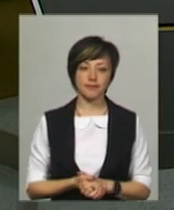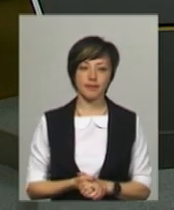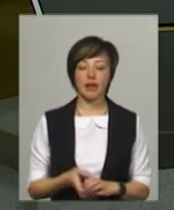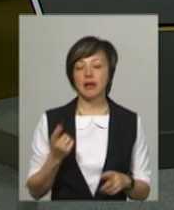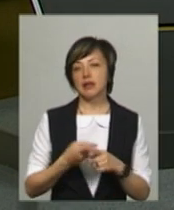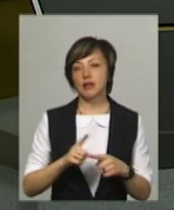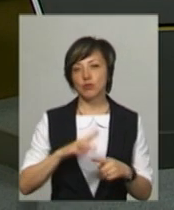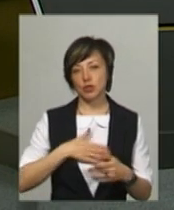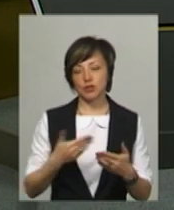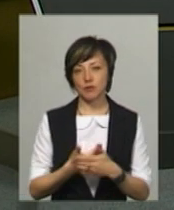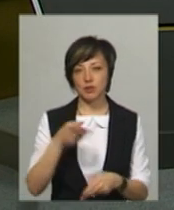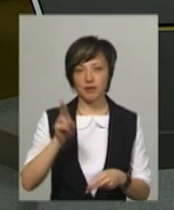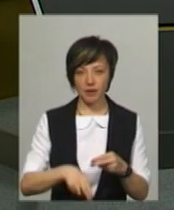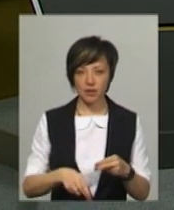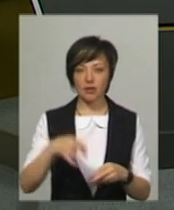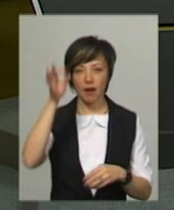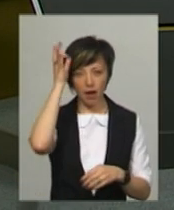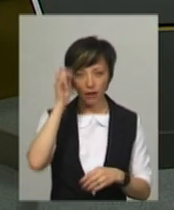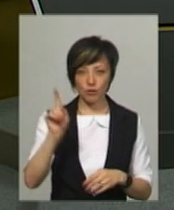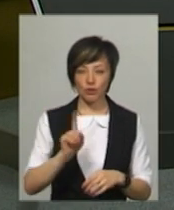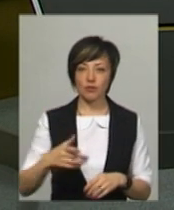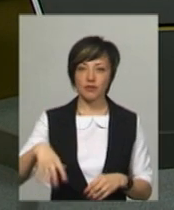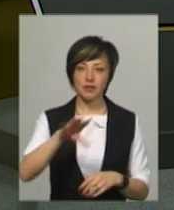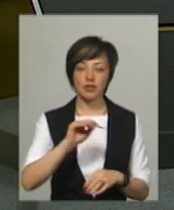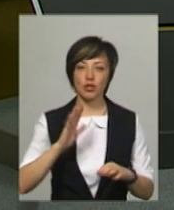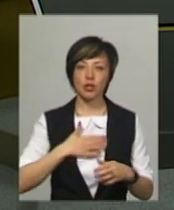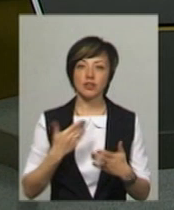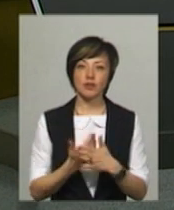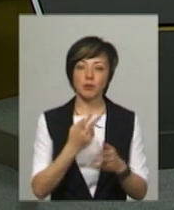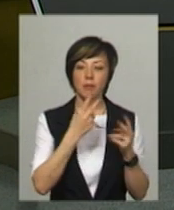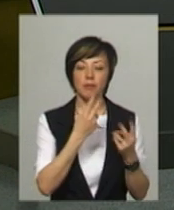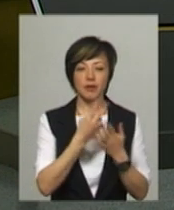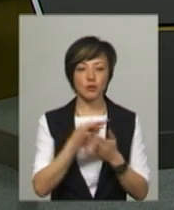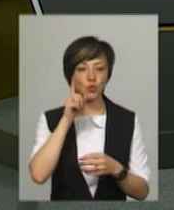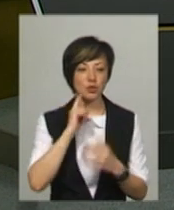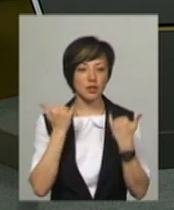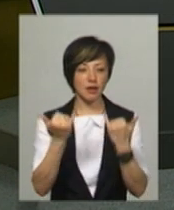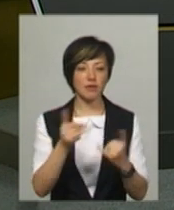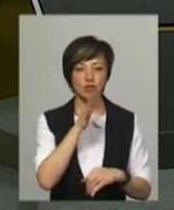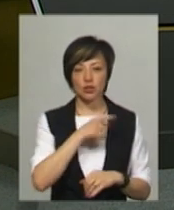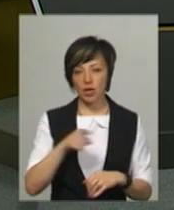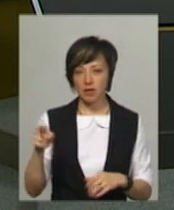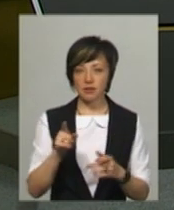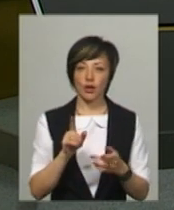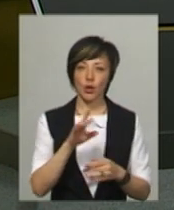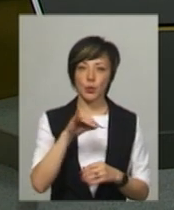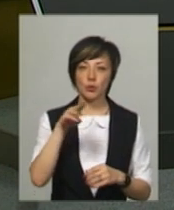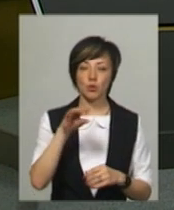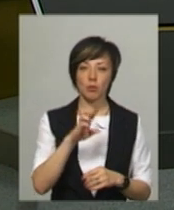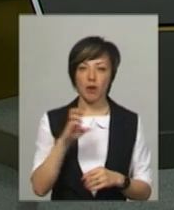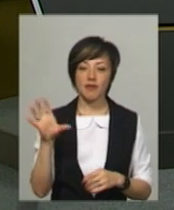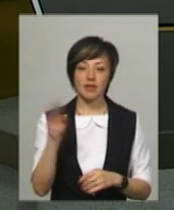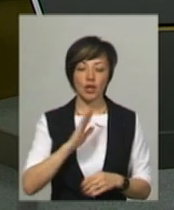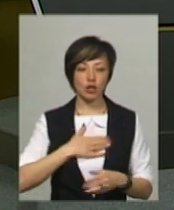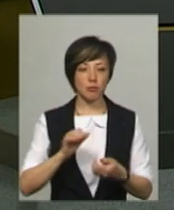На цьому наш випуск завершено. І я нагадую, що ви можете всі наші випуски переглядати в зручний для вас час у мережі YouTube. А всі